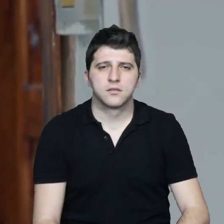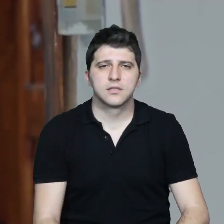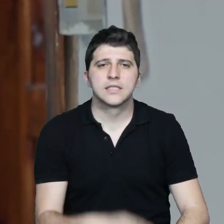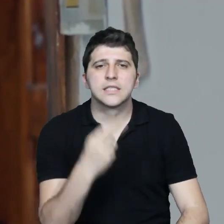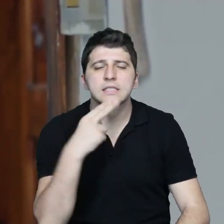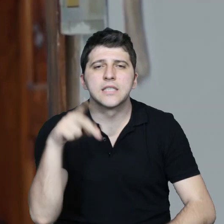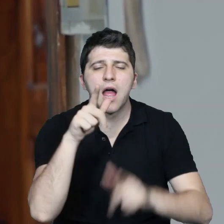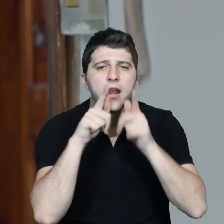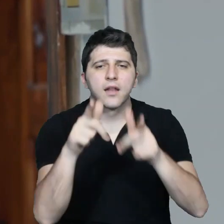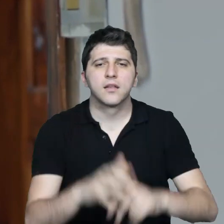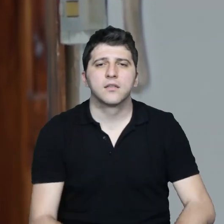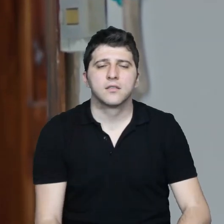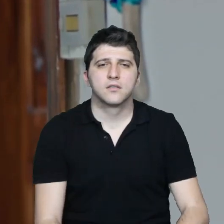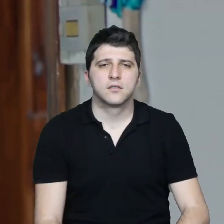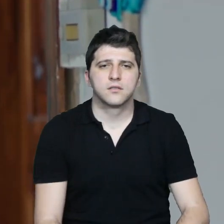Kızlar!